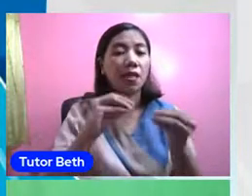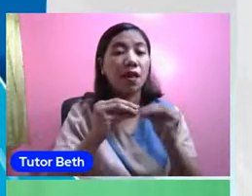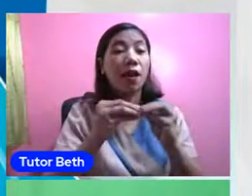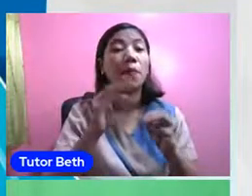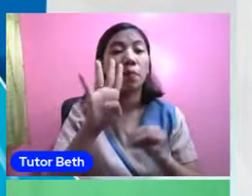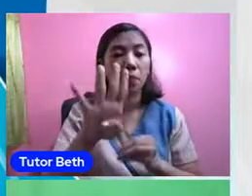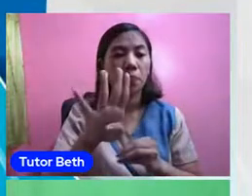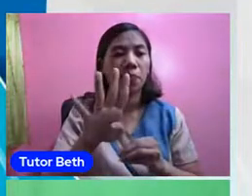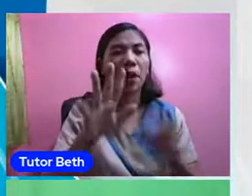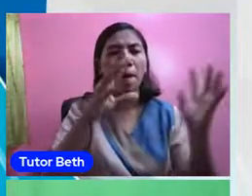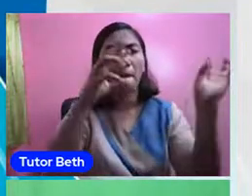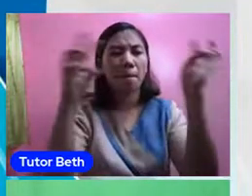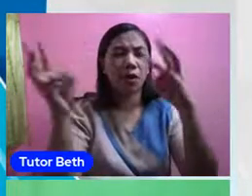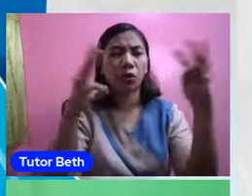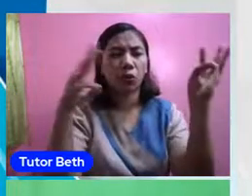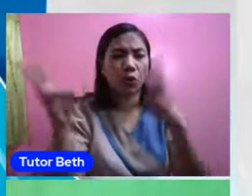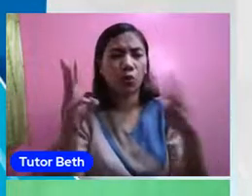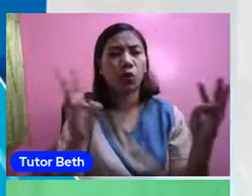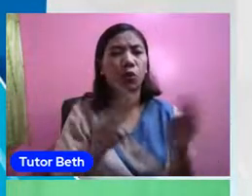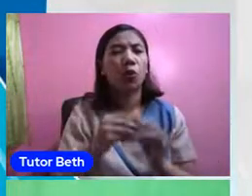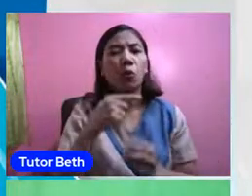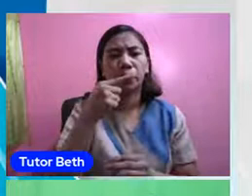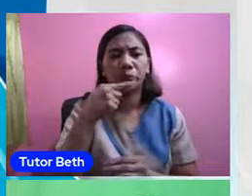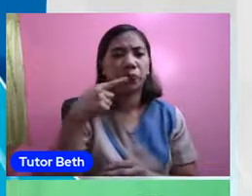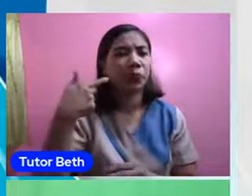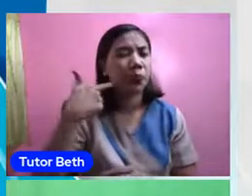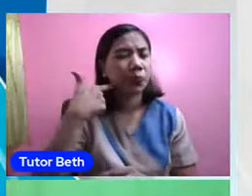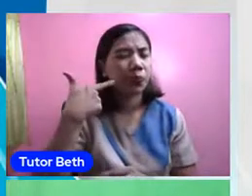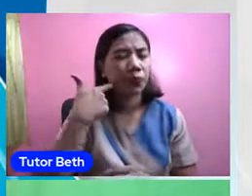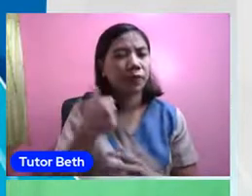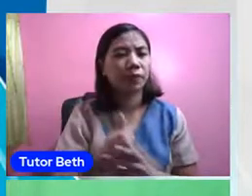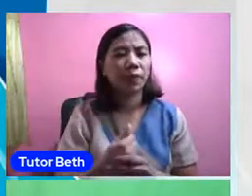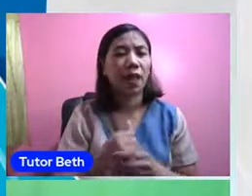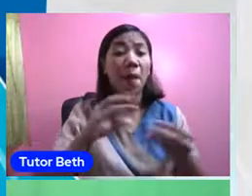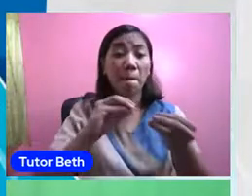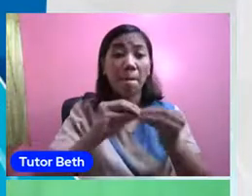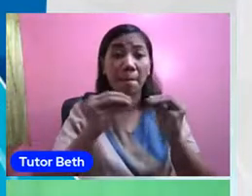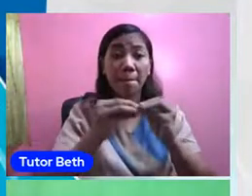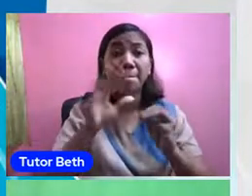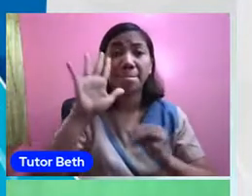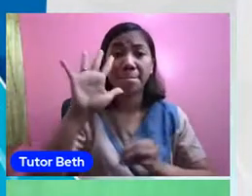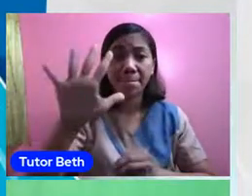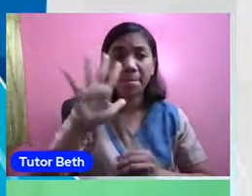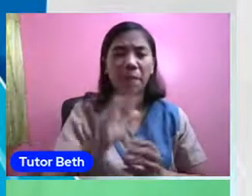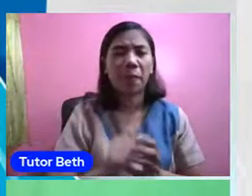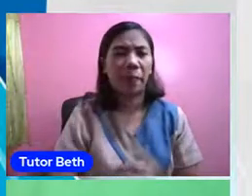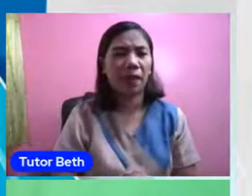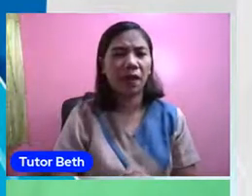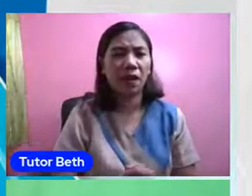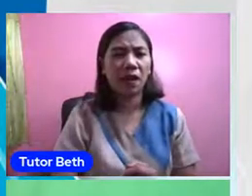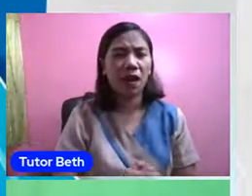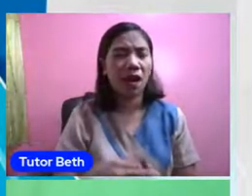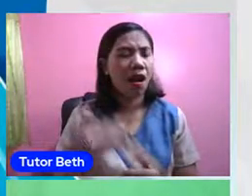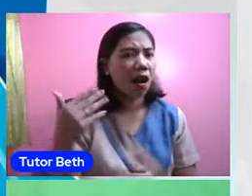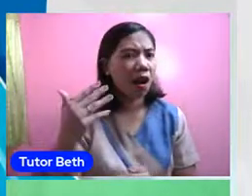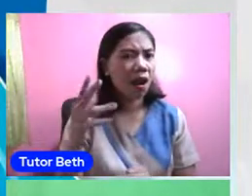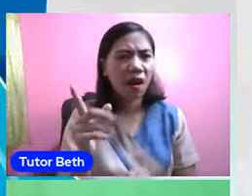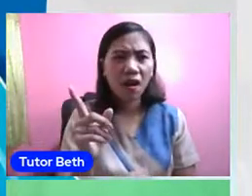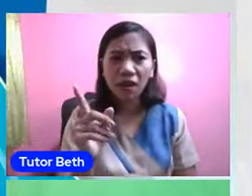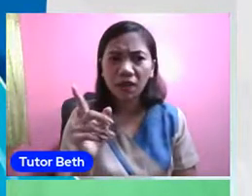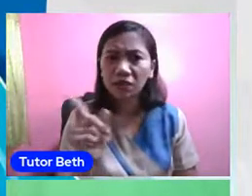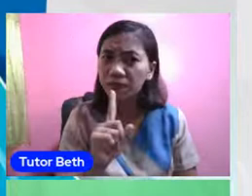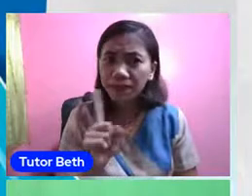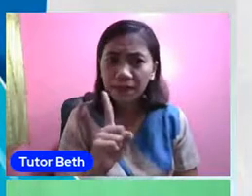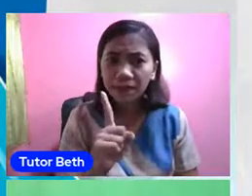bagyo. Sabi ni Gretchen, bagyo. O, number 5 na tayo. So, ano kaya yung number 5? May alam ba kayo?